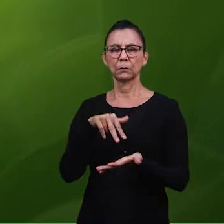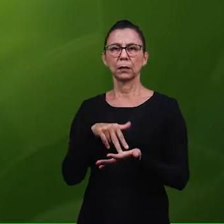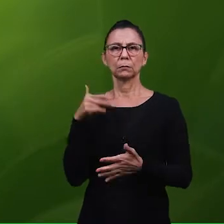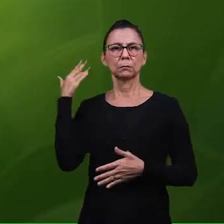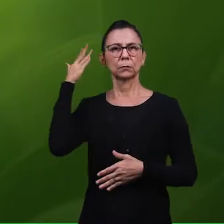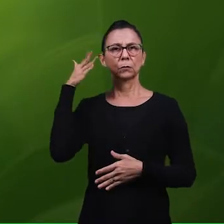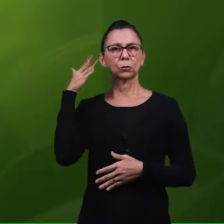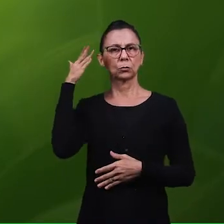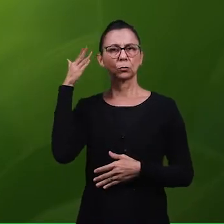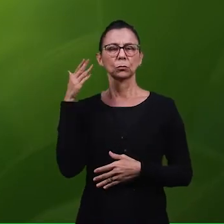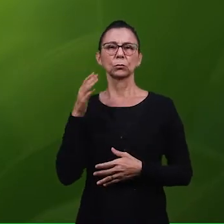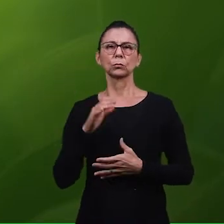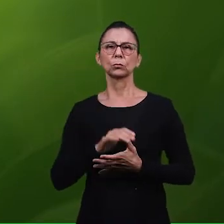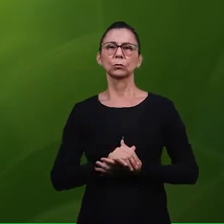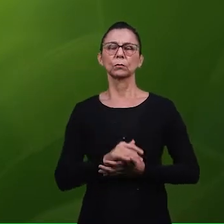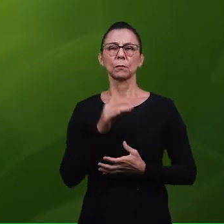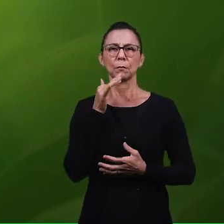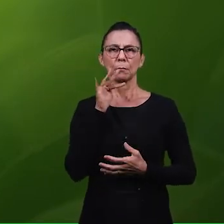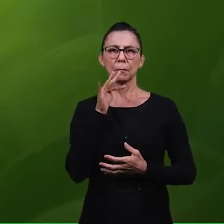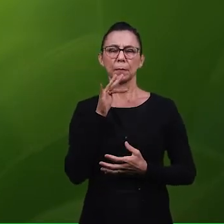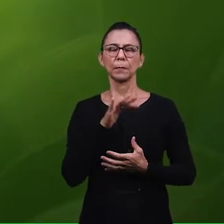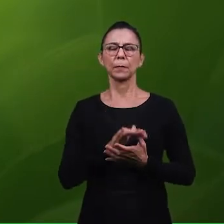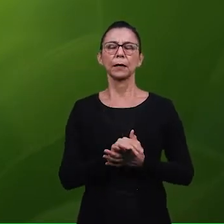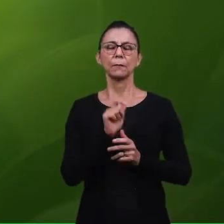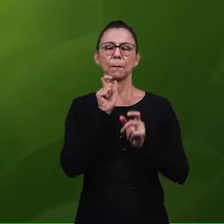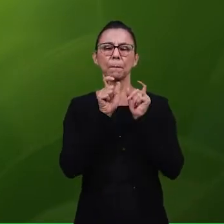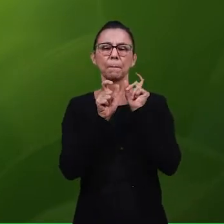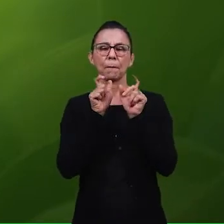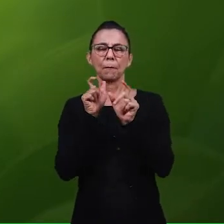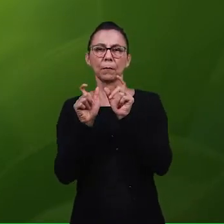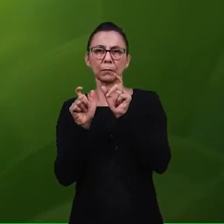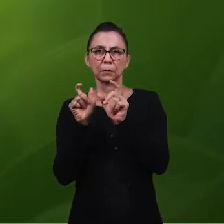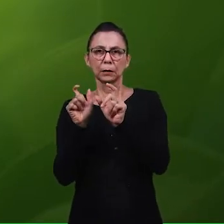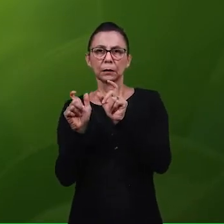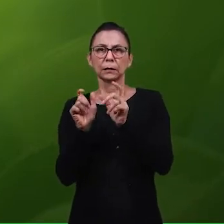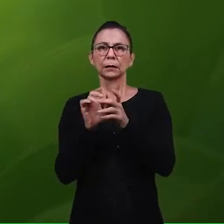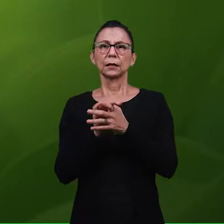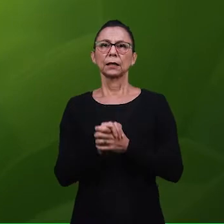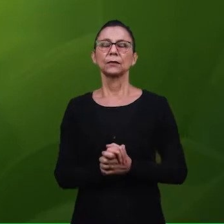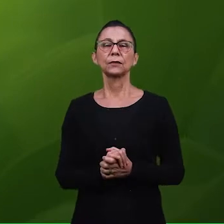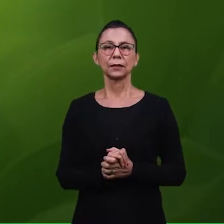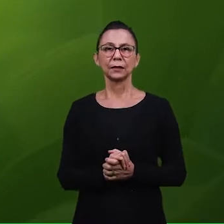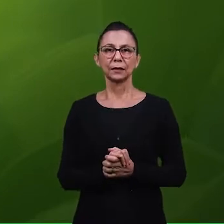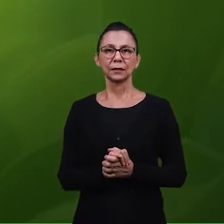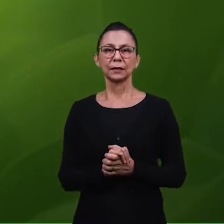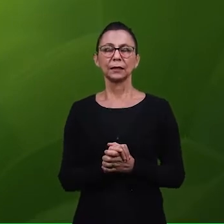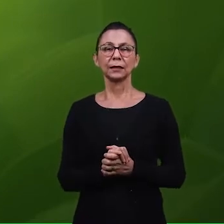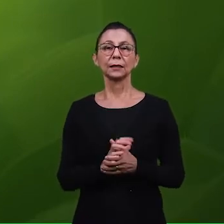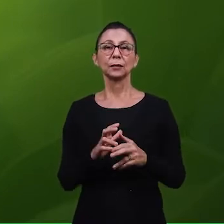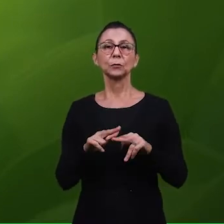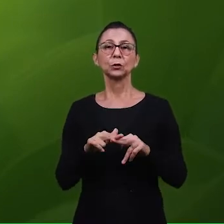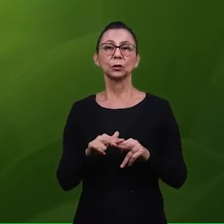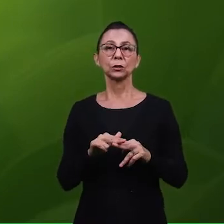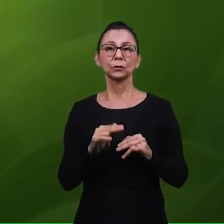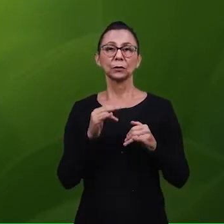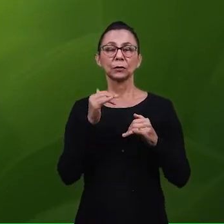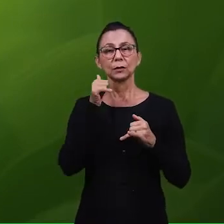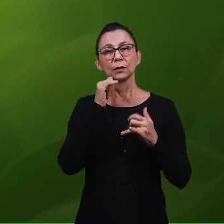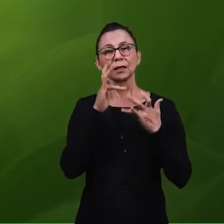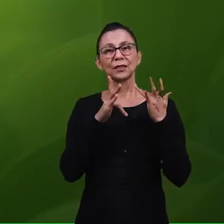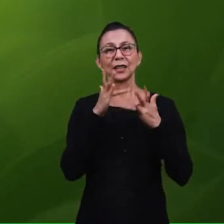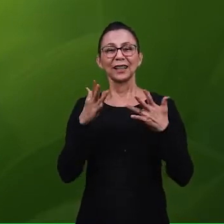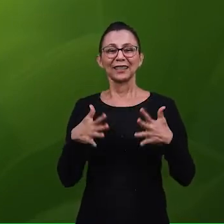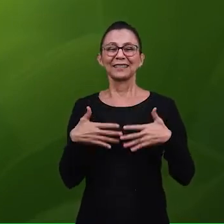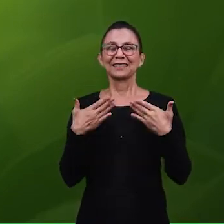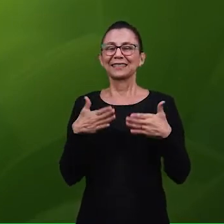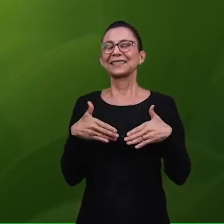positive de la fiancée, le fiancé se mettait debout devant les personnes qui étaient là. Il faisait un petit